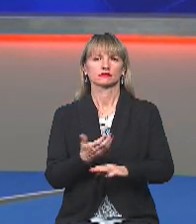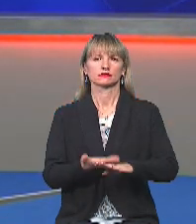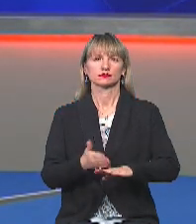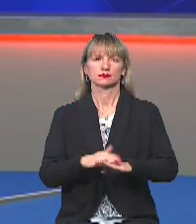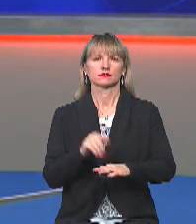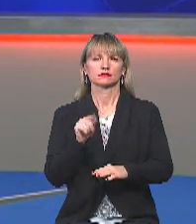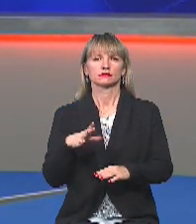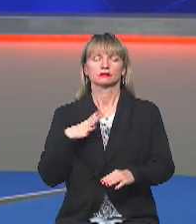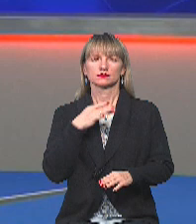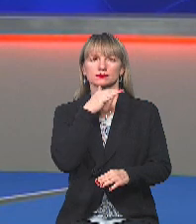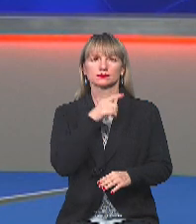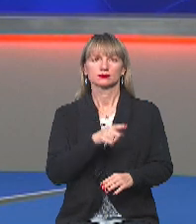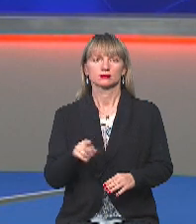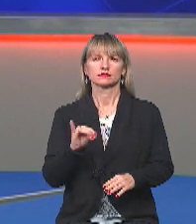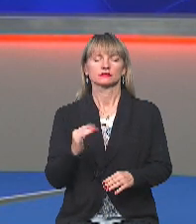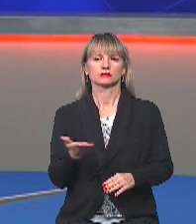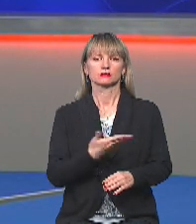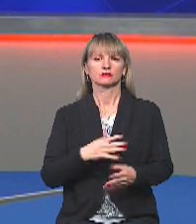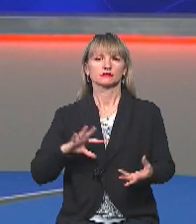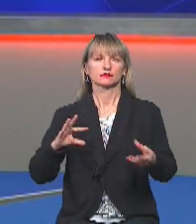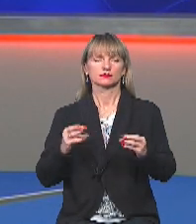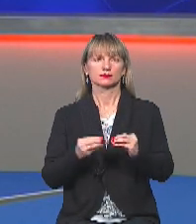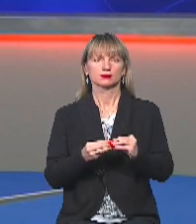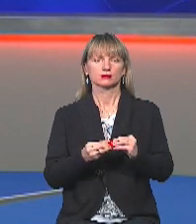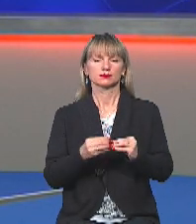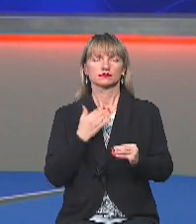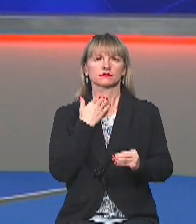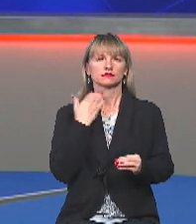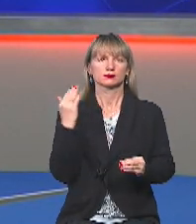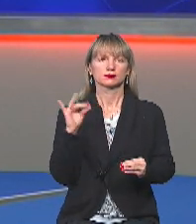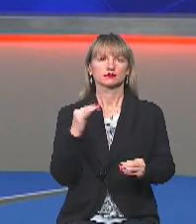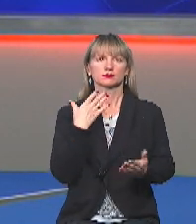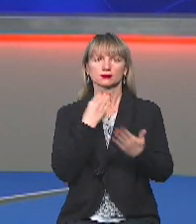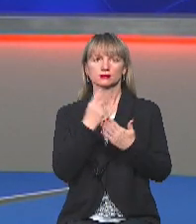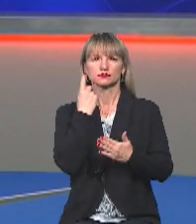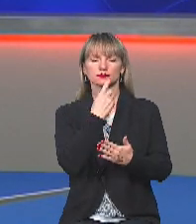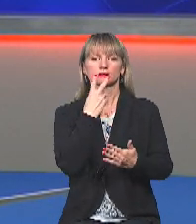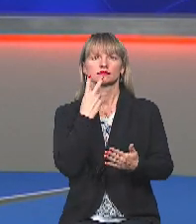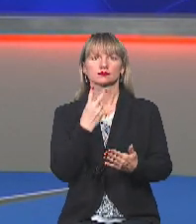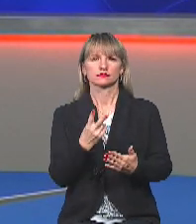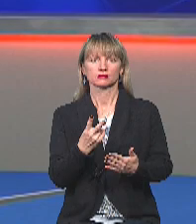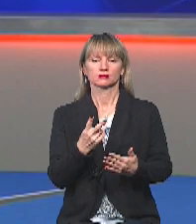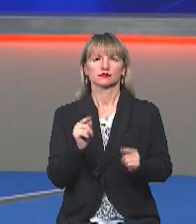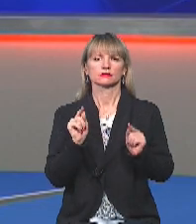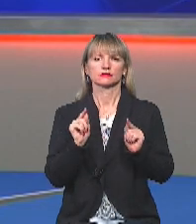важкий той був момент, і ми підбивали підсумки голосування, я на власні очі бачила